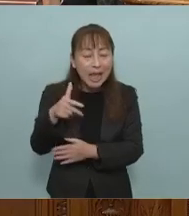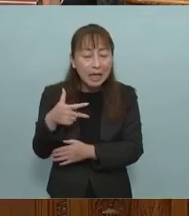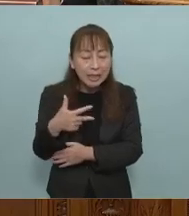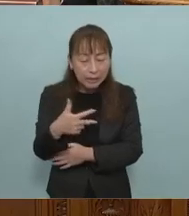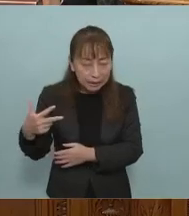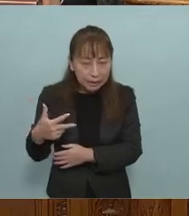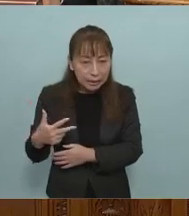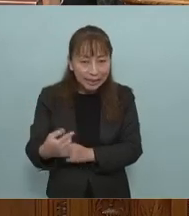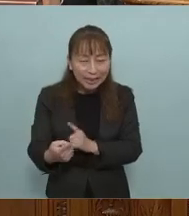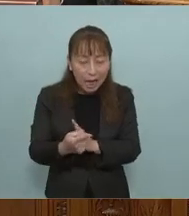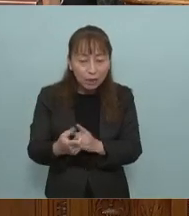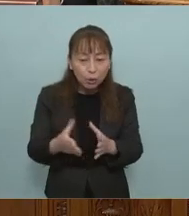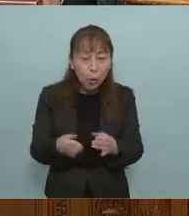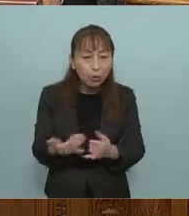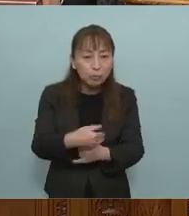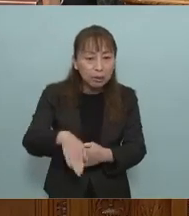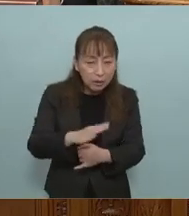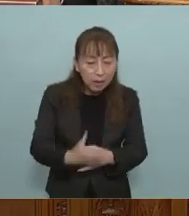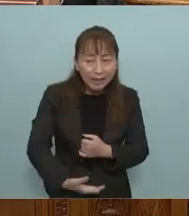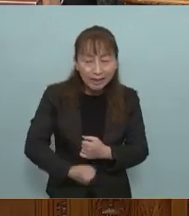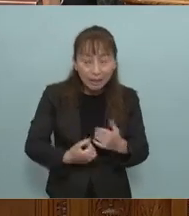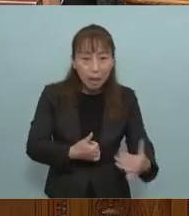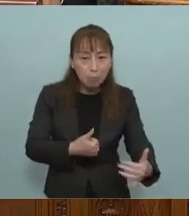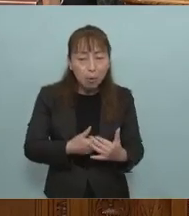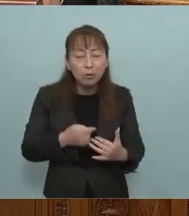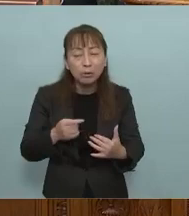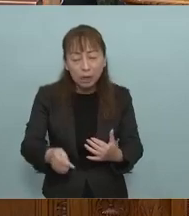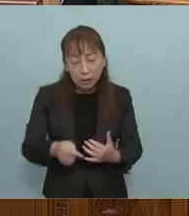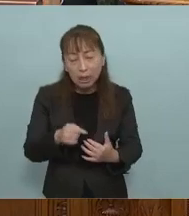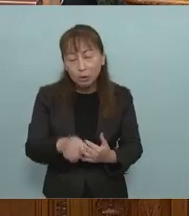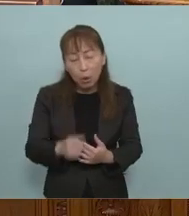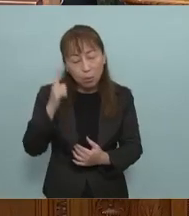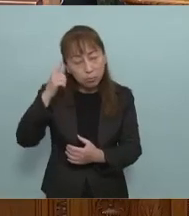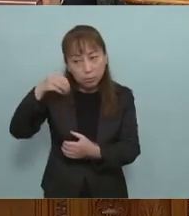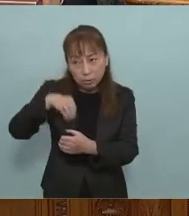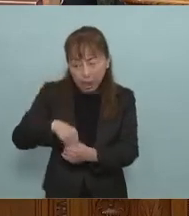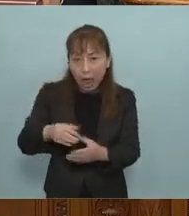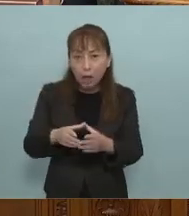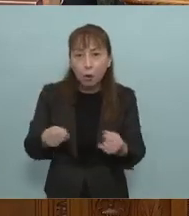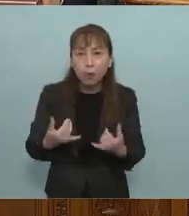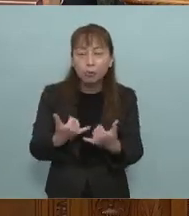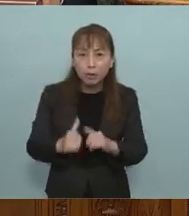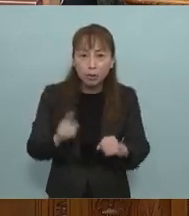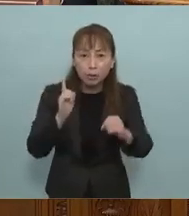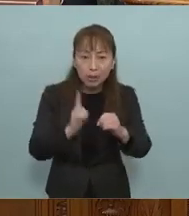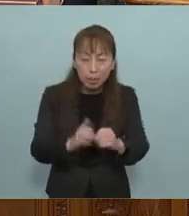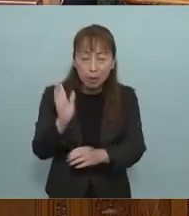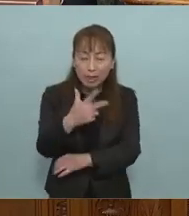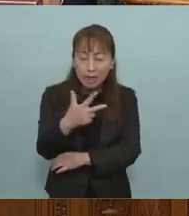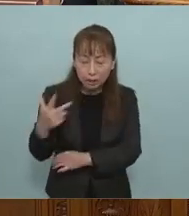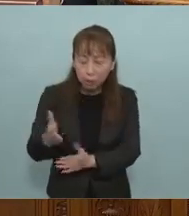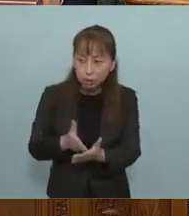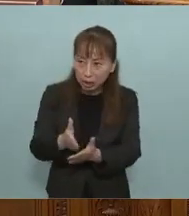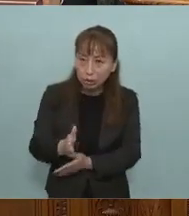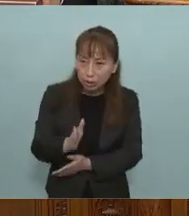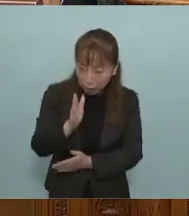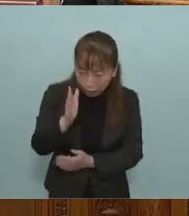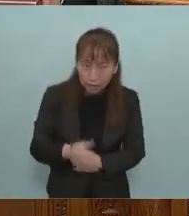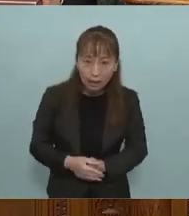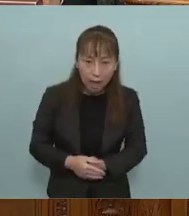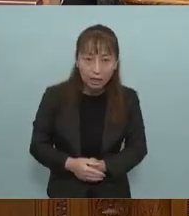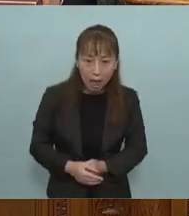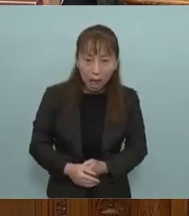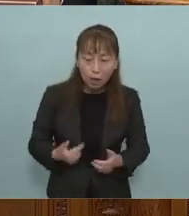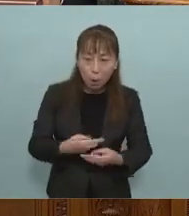ると肝に銘じ、襟を正して国民のための政治を貫いてまいります。公明党は引き